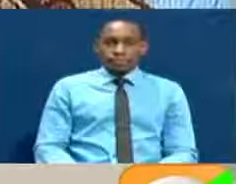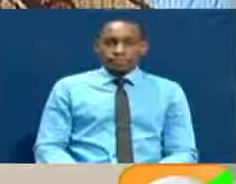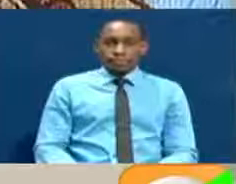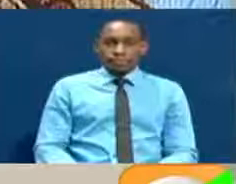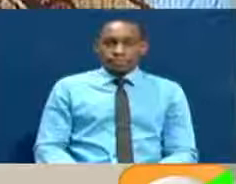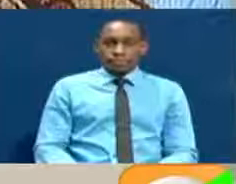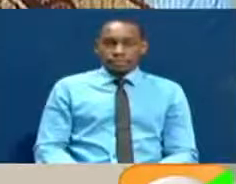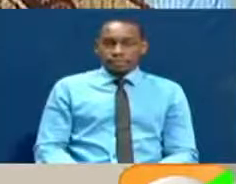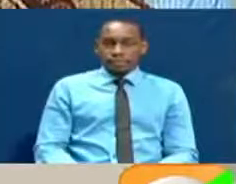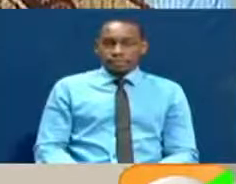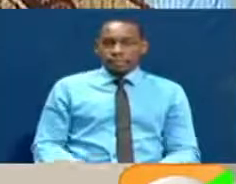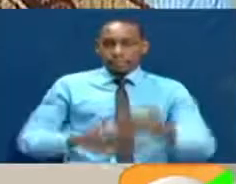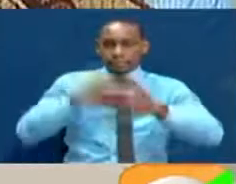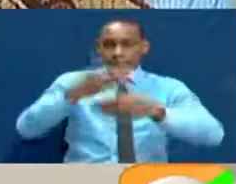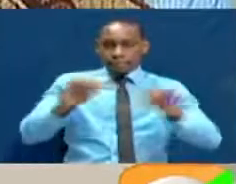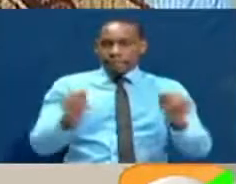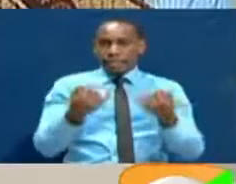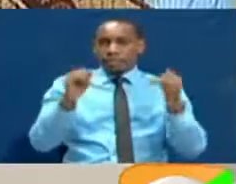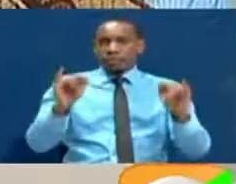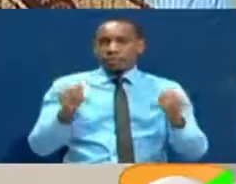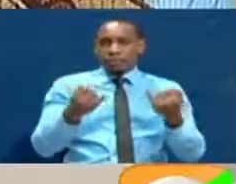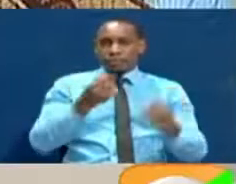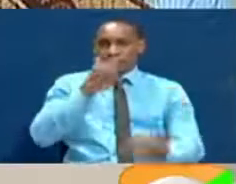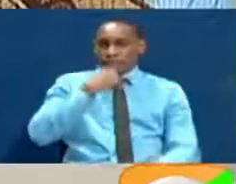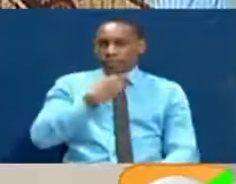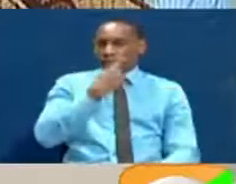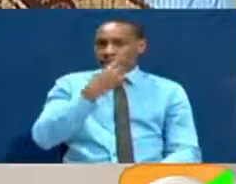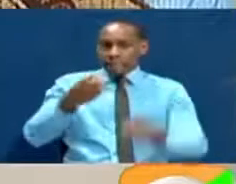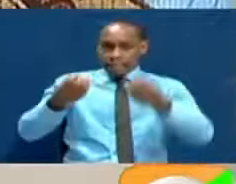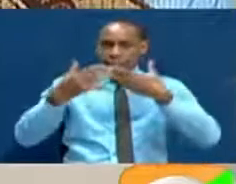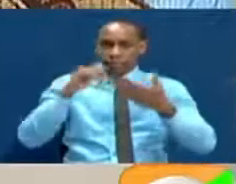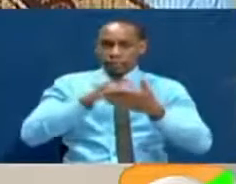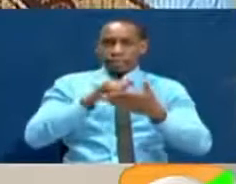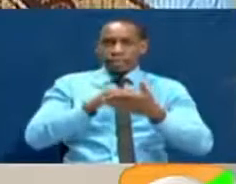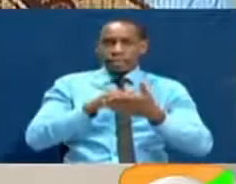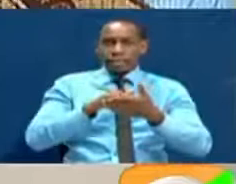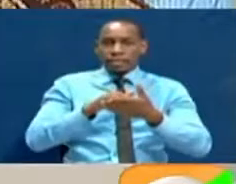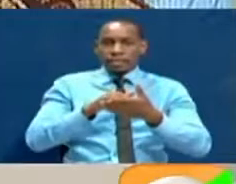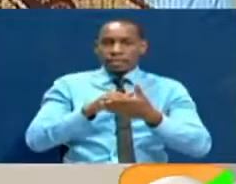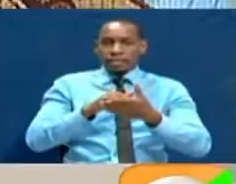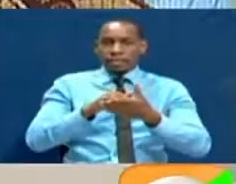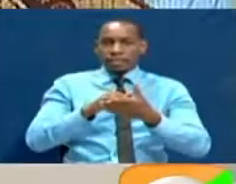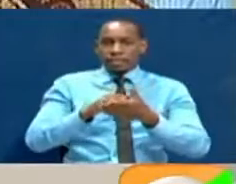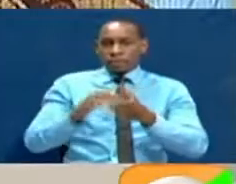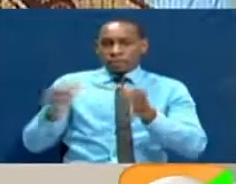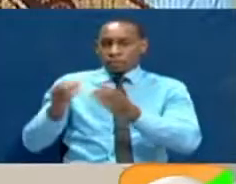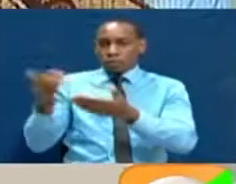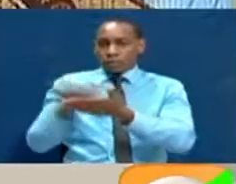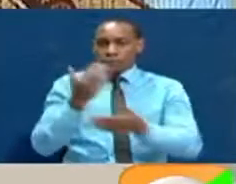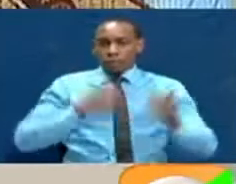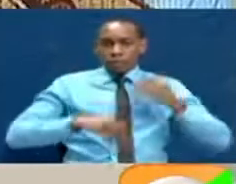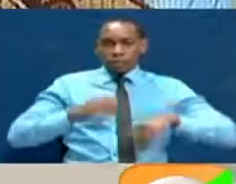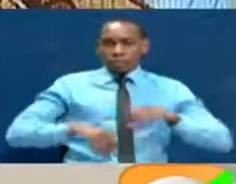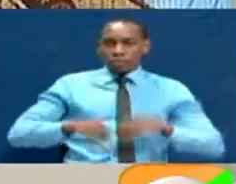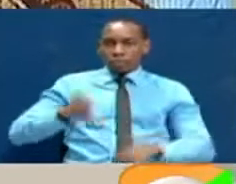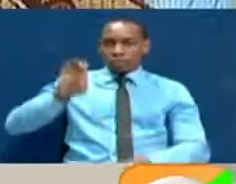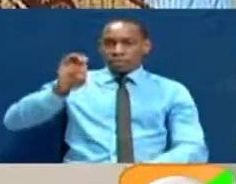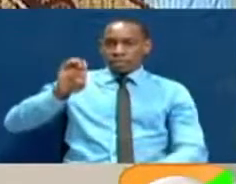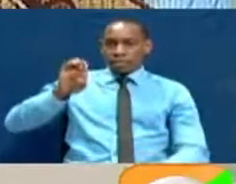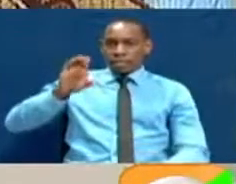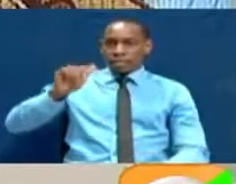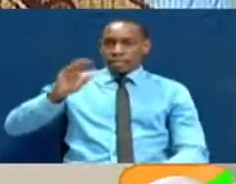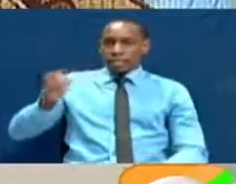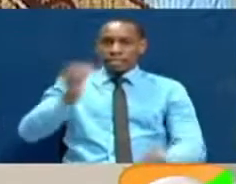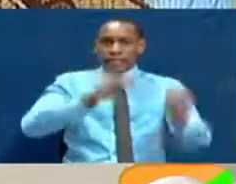Na baada ya taarifa hiyo ya Hassan Mugambi, tunaarifiwa kwamba Tume ya Maadili na Kupambana na Ufisadi nchini imetoa msaada